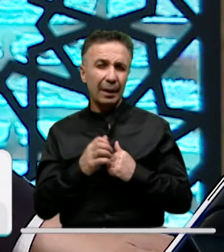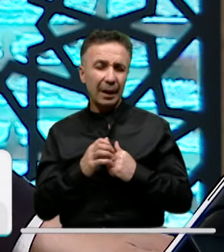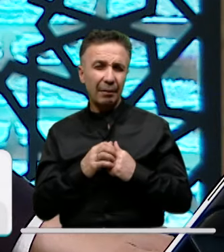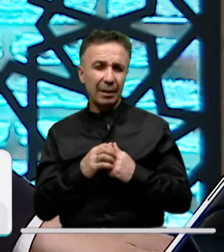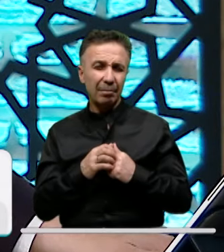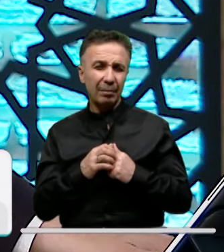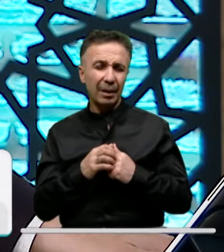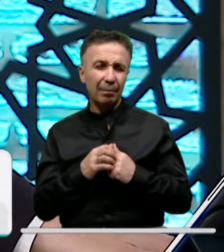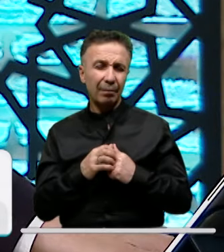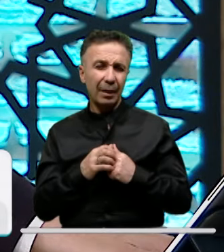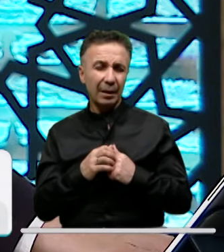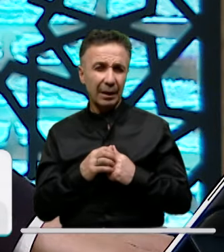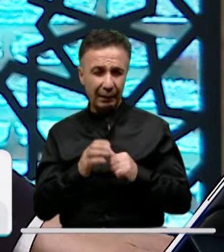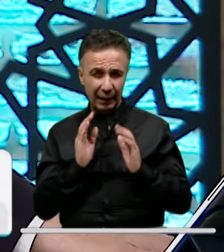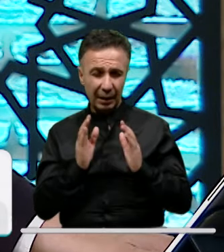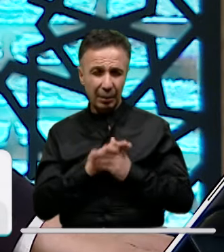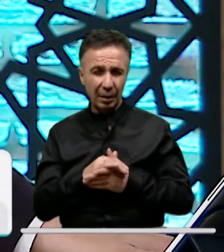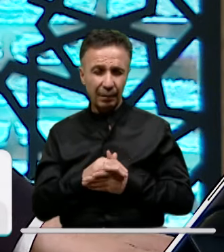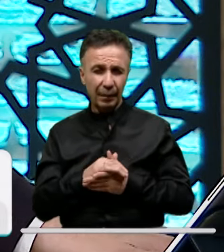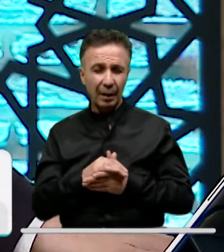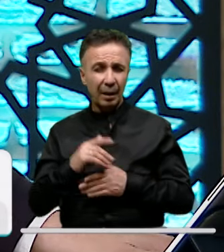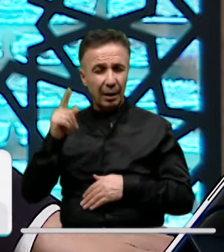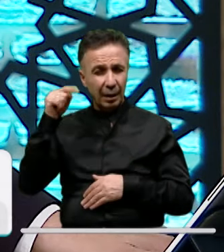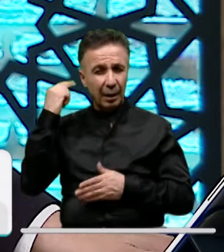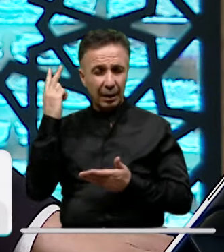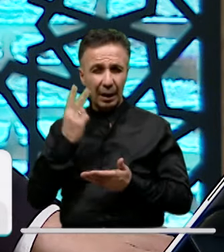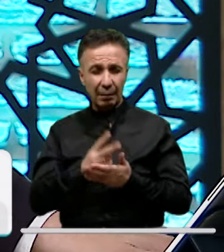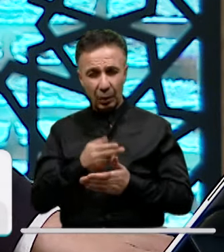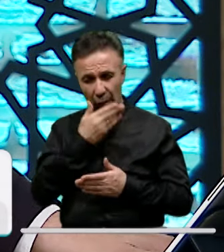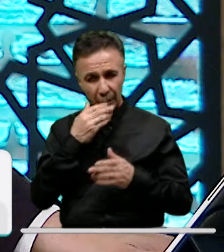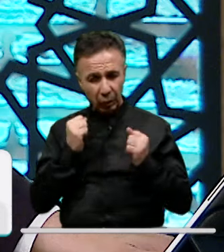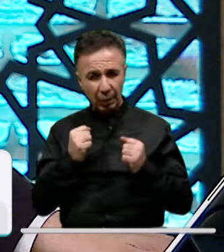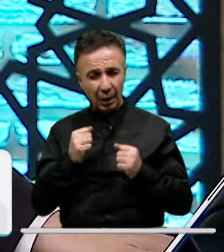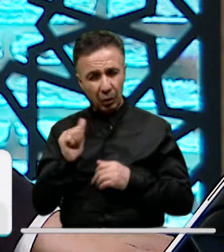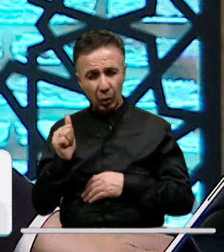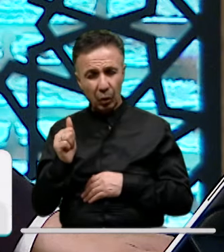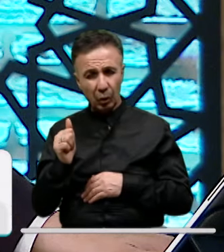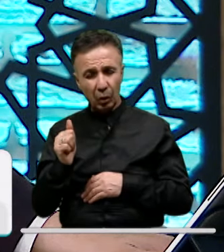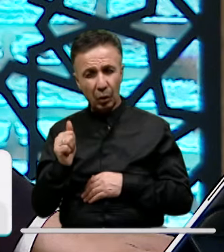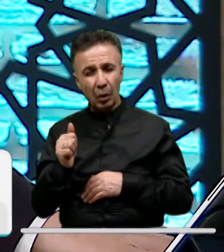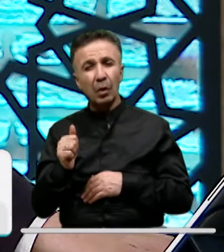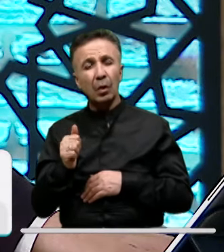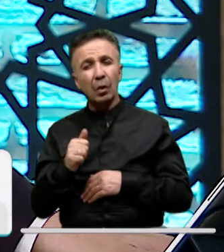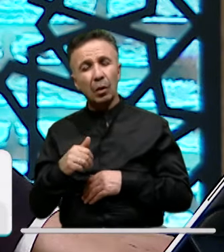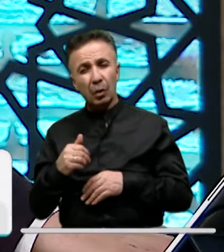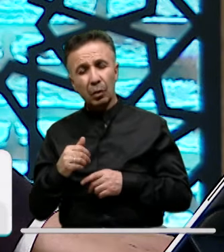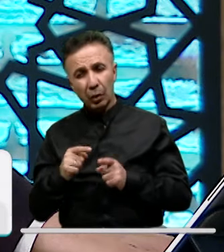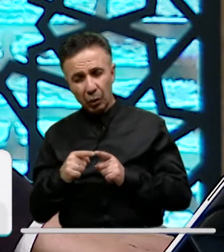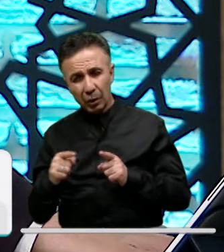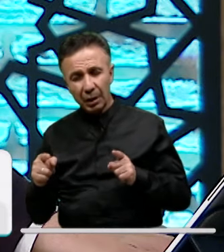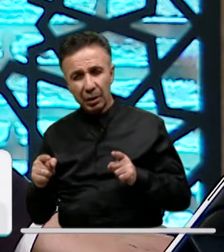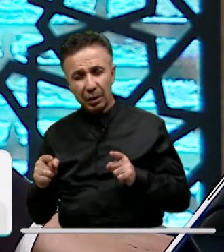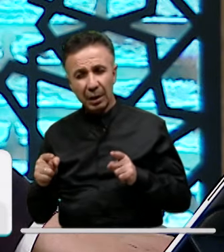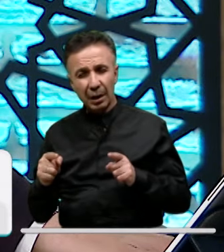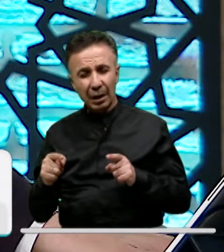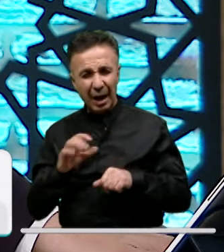bir taraftan yürütüyor ama niyetleneyim ben dedi. Fakat günün ilerleyen saatlerinde kötü oldu ve orucunu bozmak durumunda